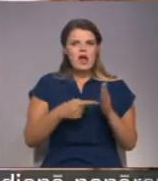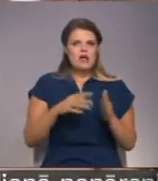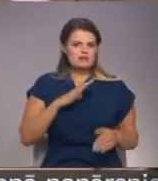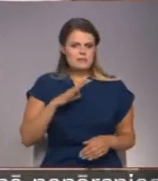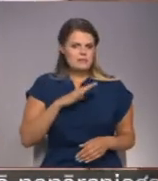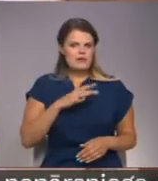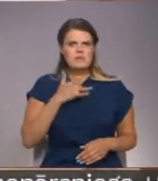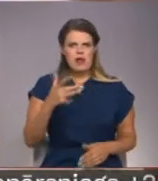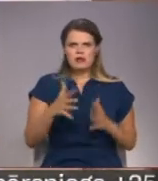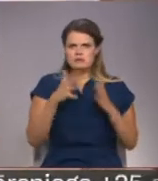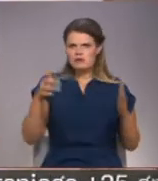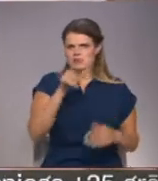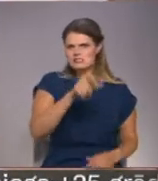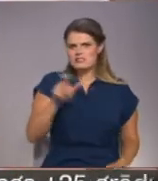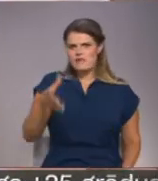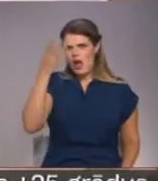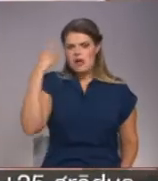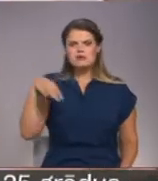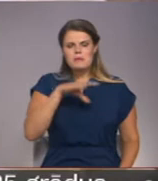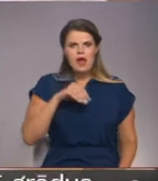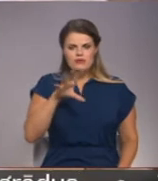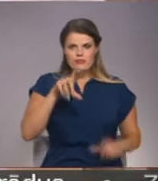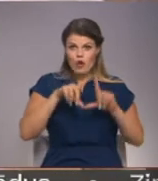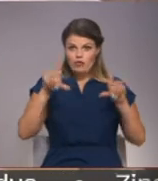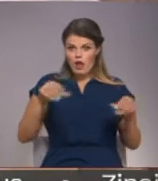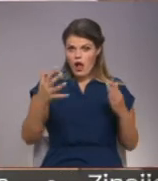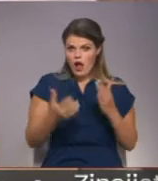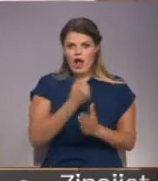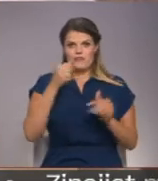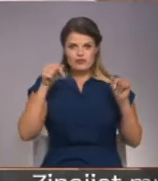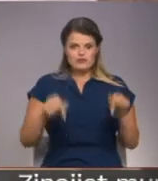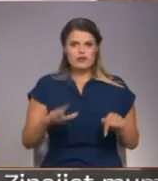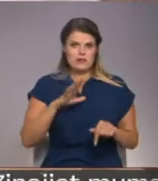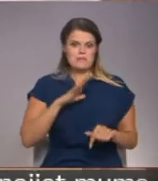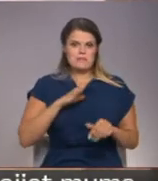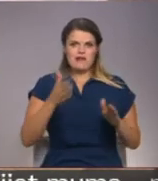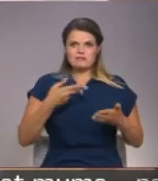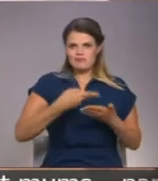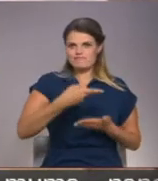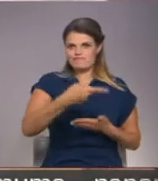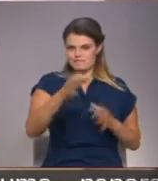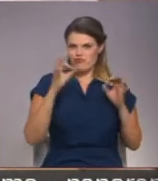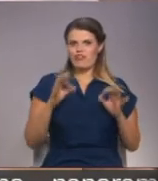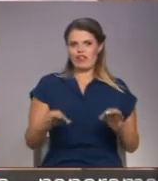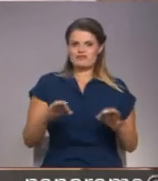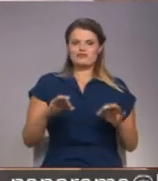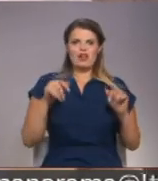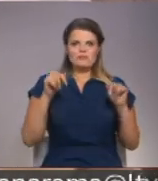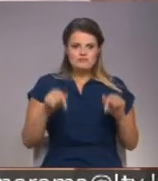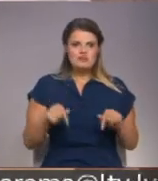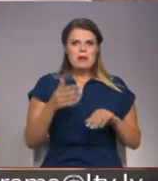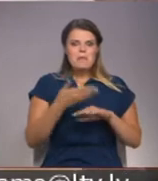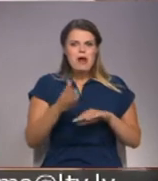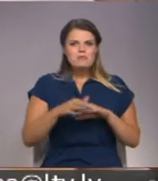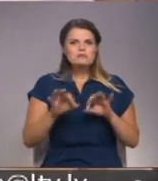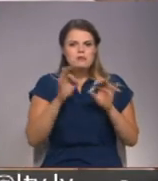to, man liekas, ir aizmirsuši. Mēs fotogrāfijā bijām atraduši to, ka te bija lazarete, ja, ka te tik tiešām bija pakāpeniski,